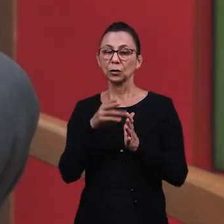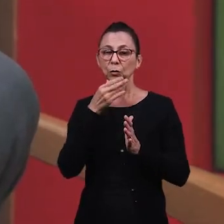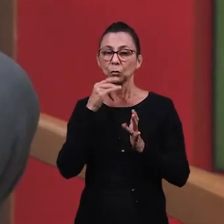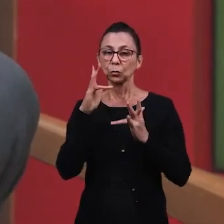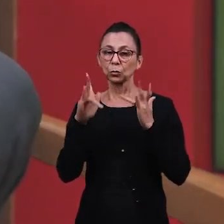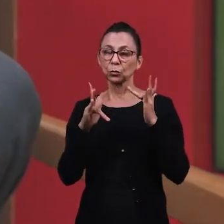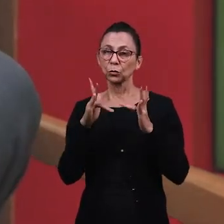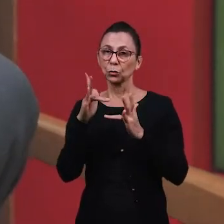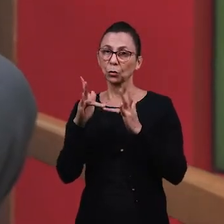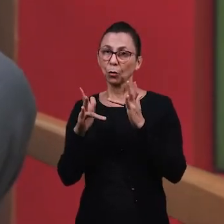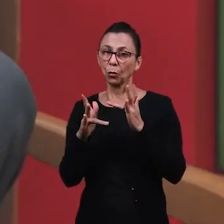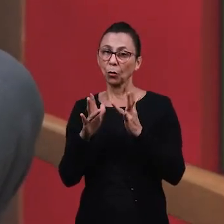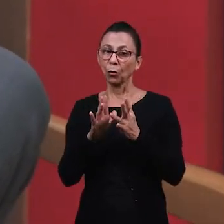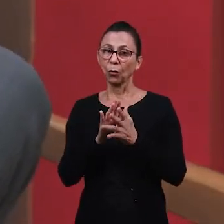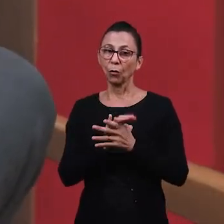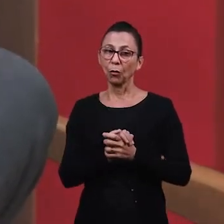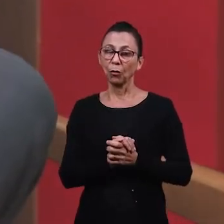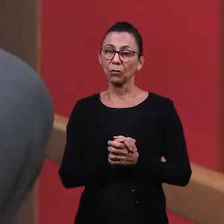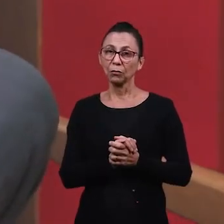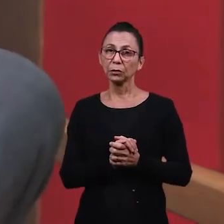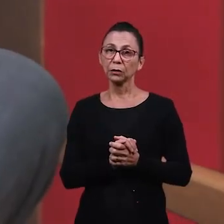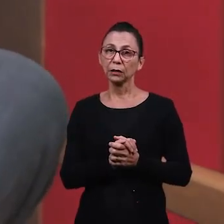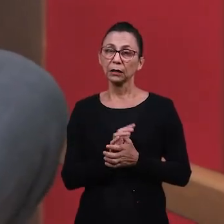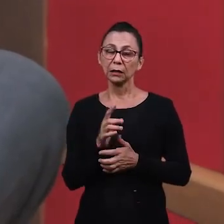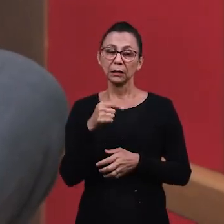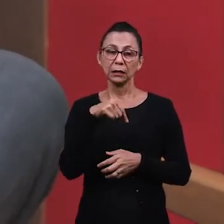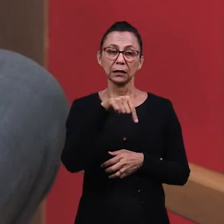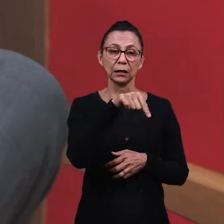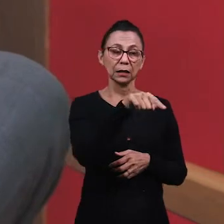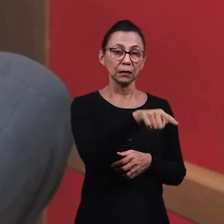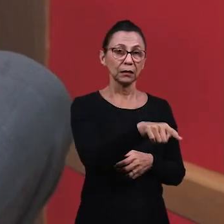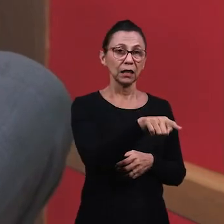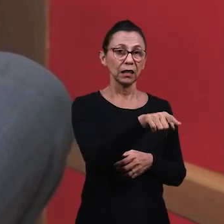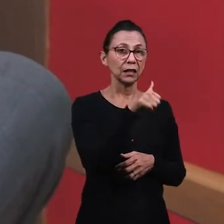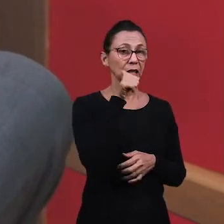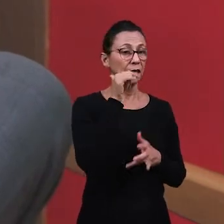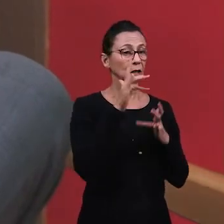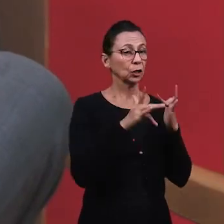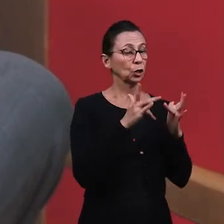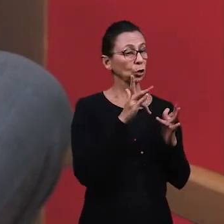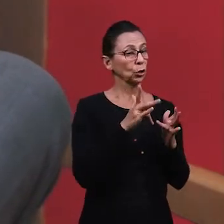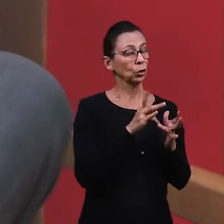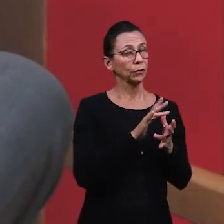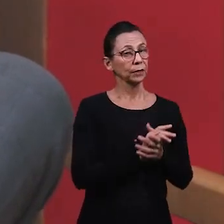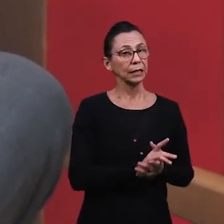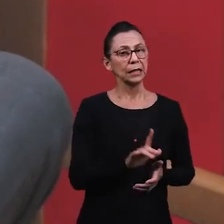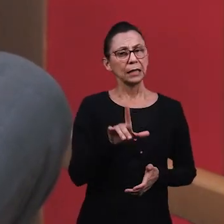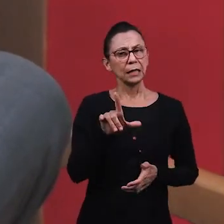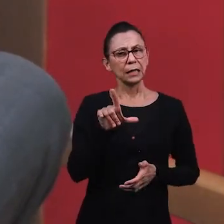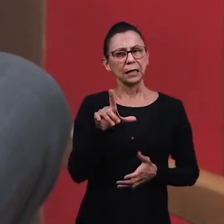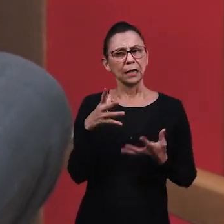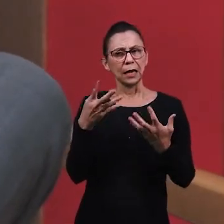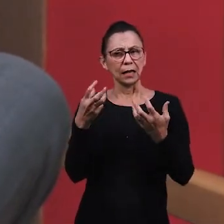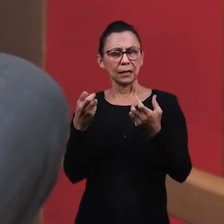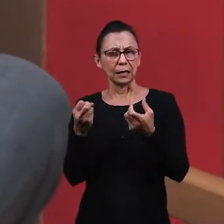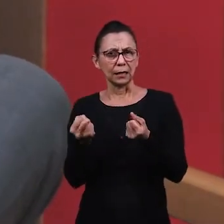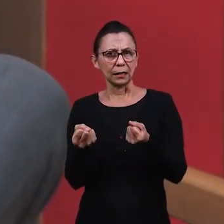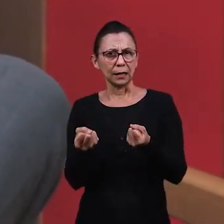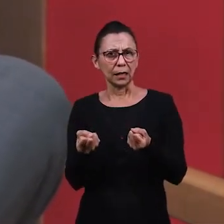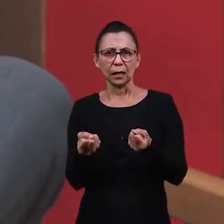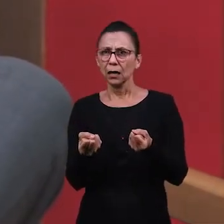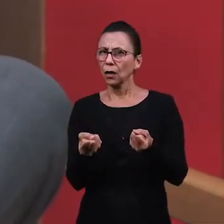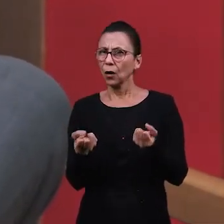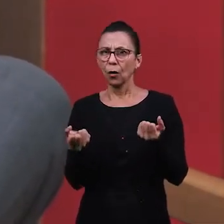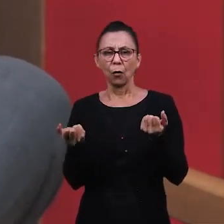décision. J'accepte ou je n'accepte pas. Donc, ce fiancé est